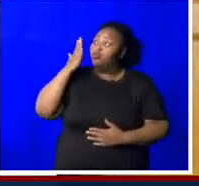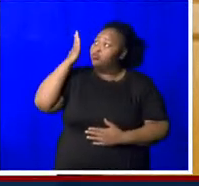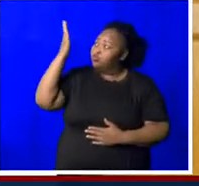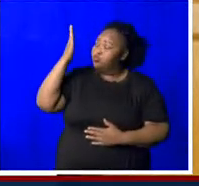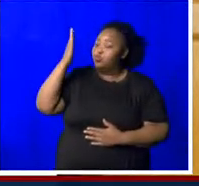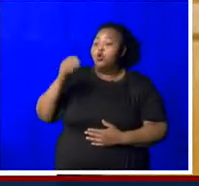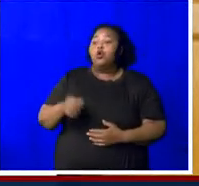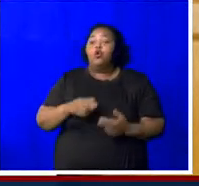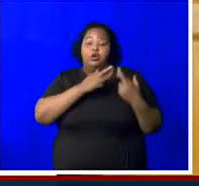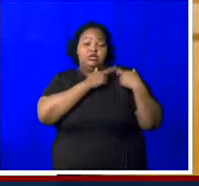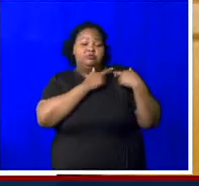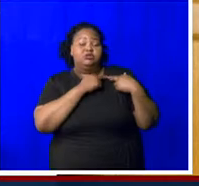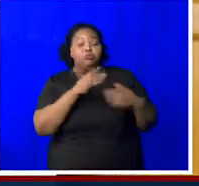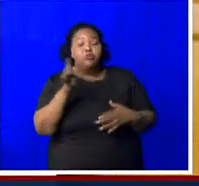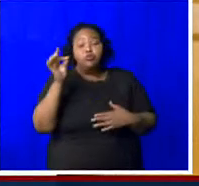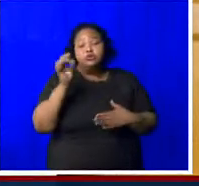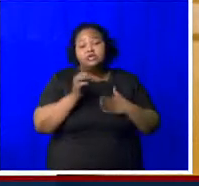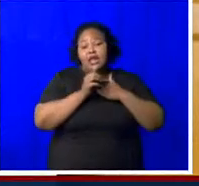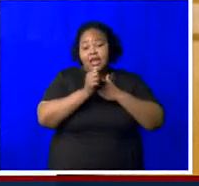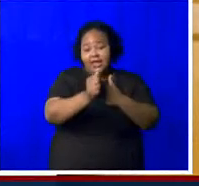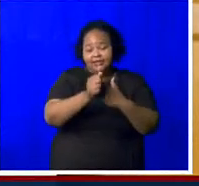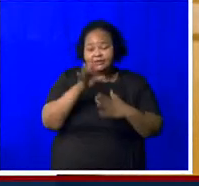SineMaSwati, we are lucky.